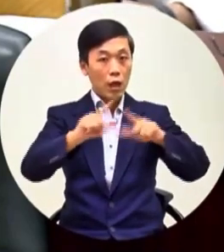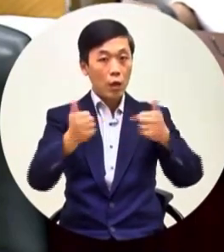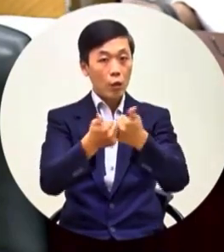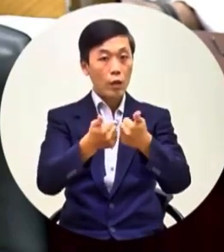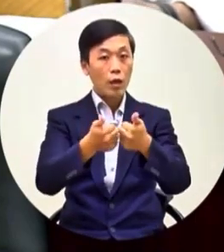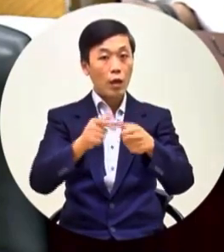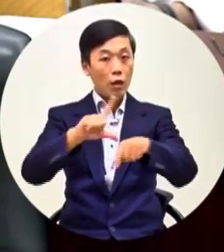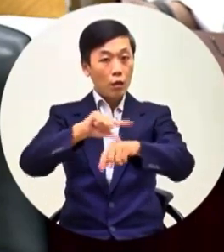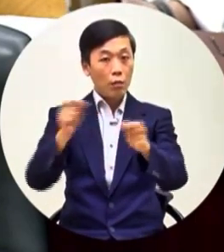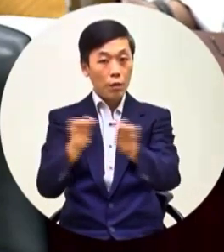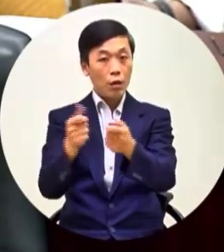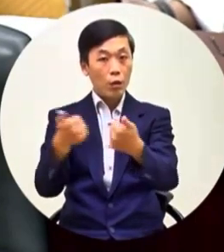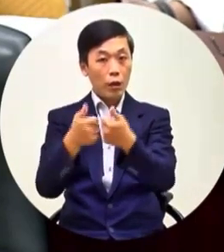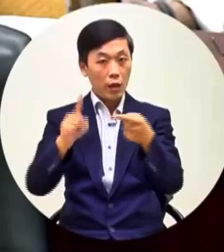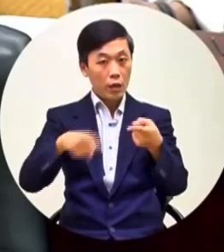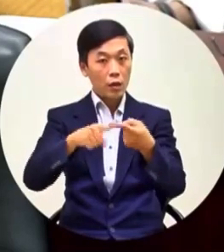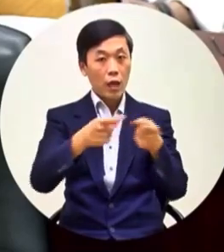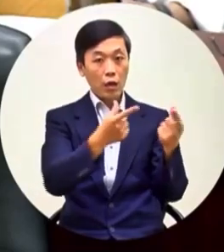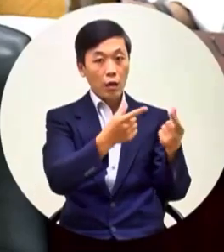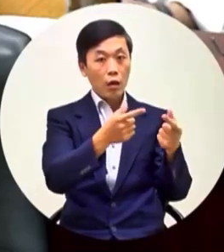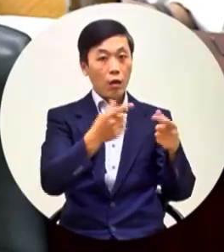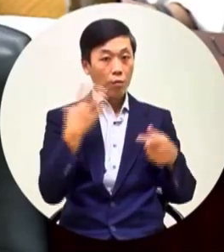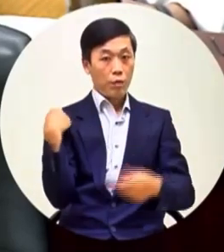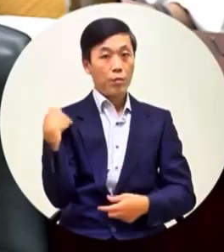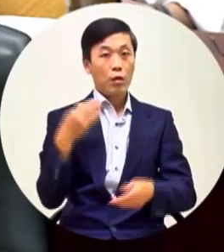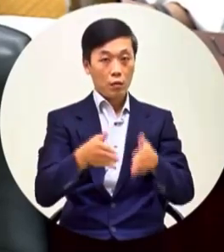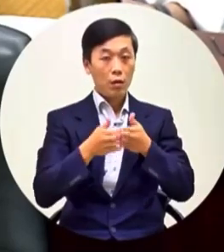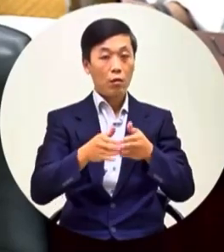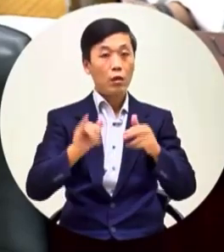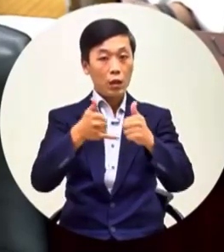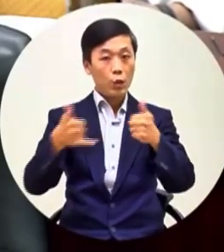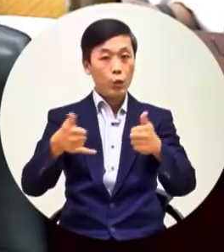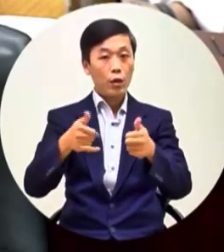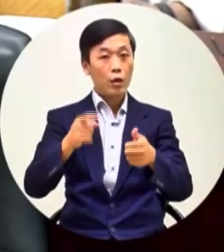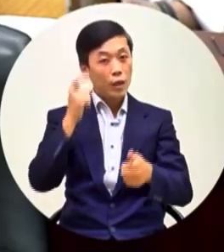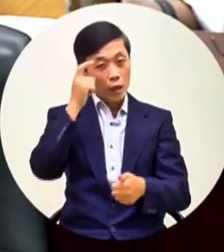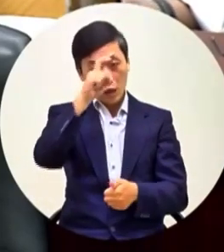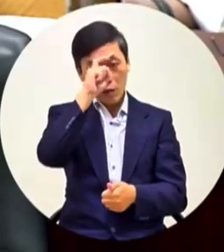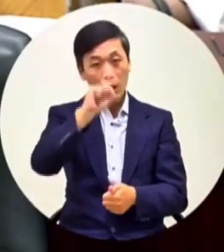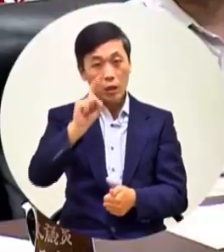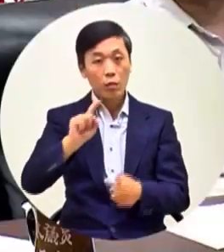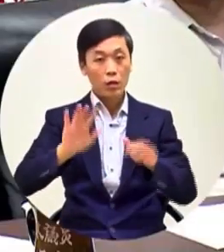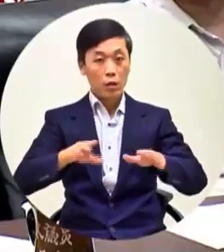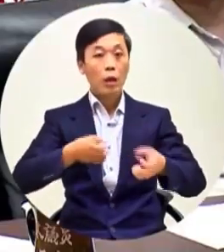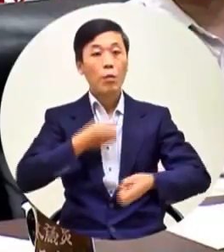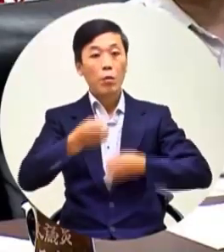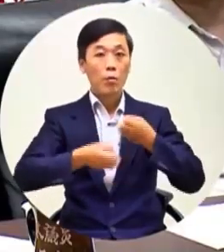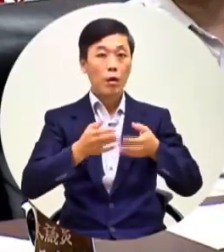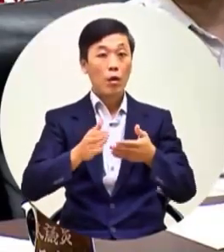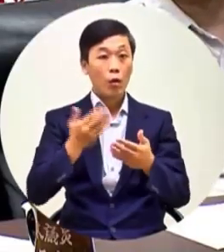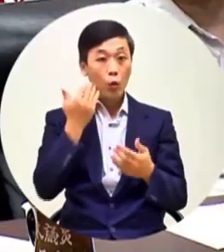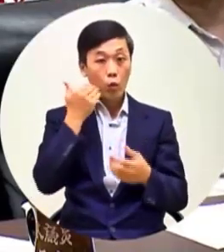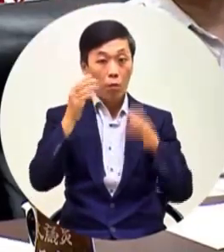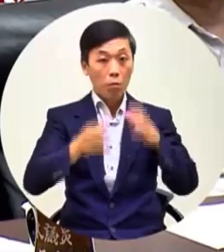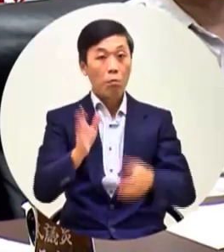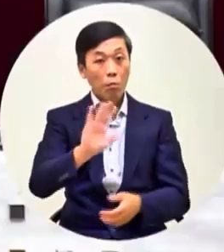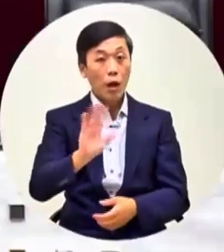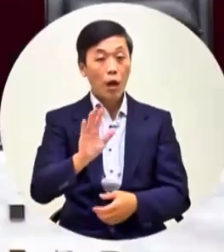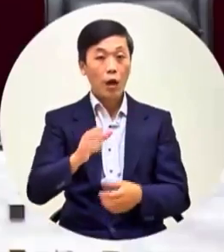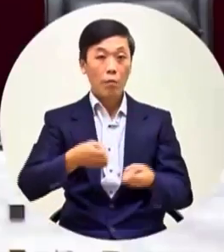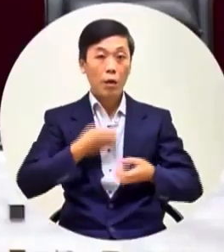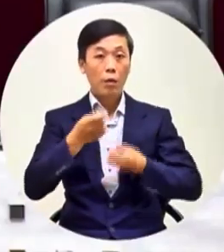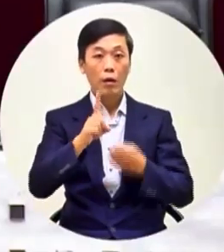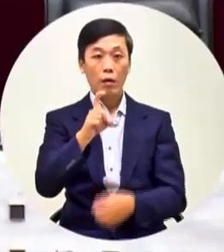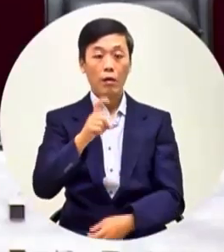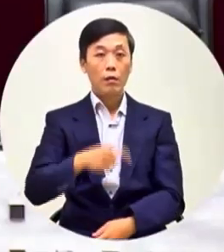府来讲清楚，议员把民众的需求也在议会这边提出来，不然没有其他管道可以讲了。好，谢谢。 那个跟